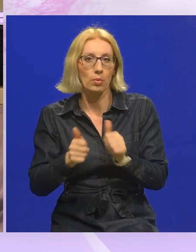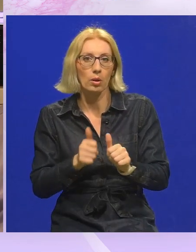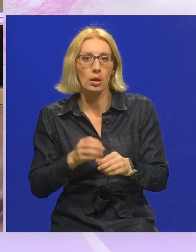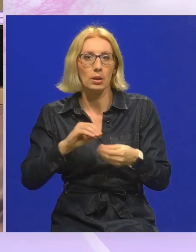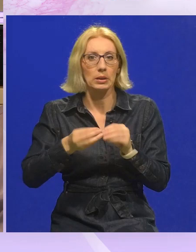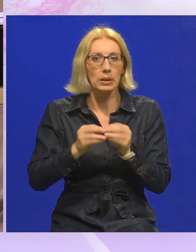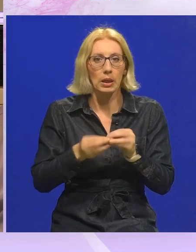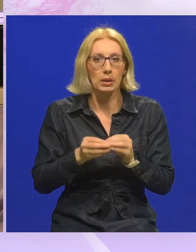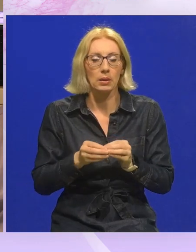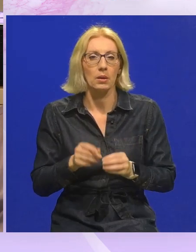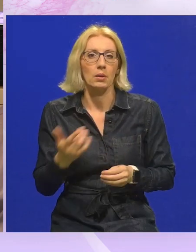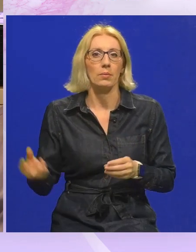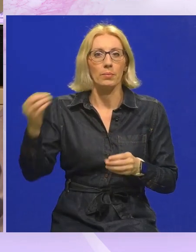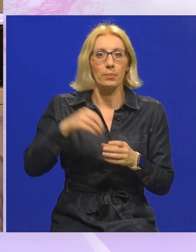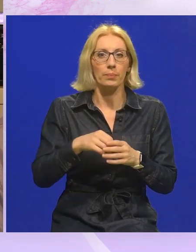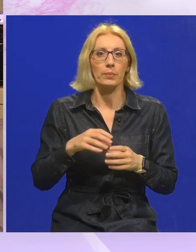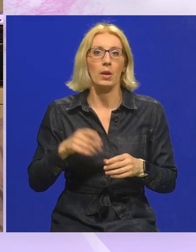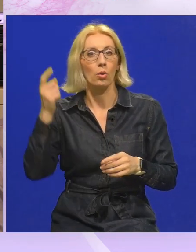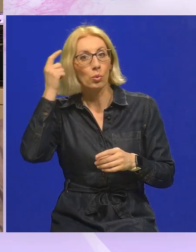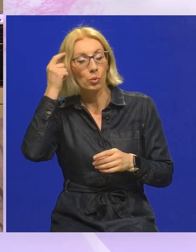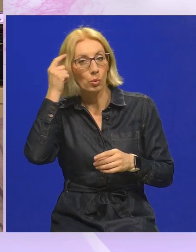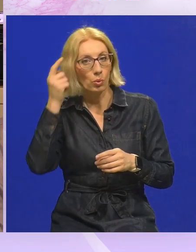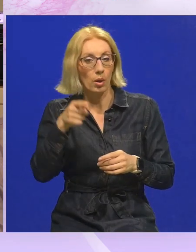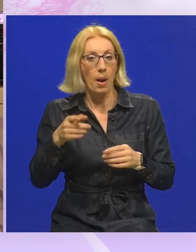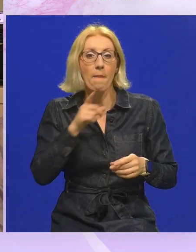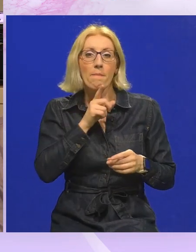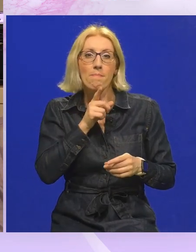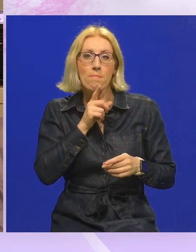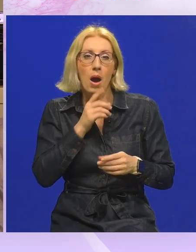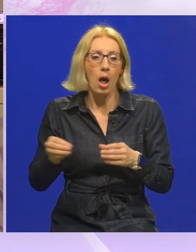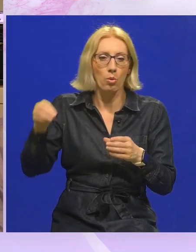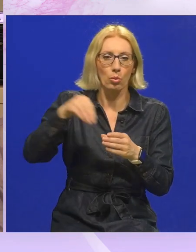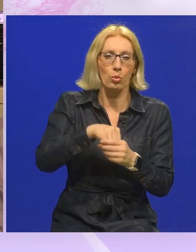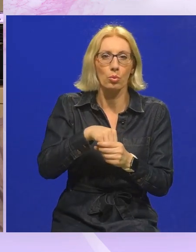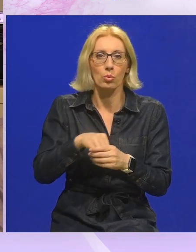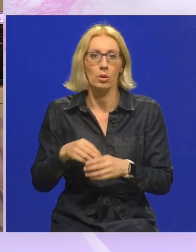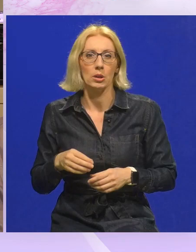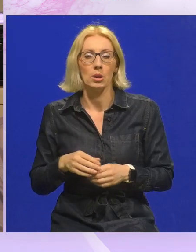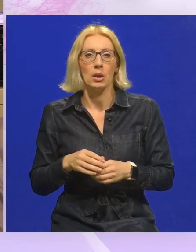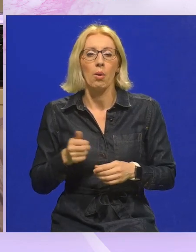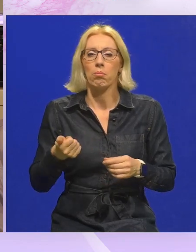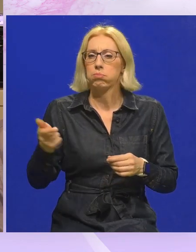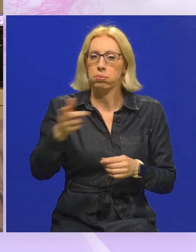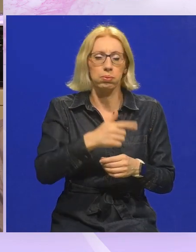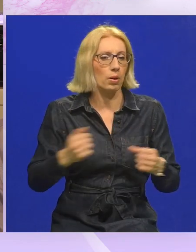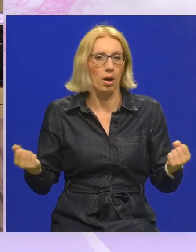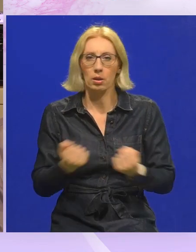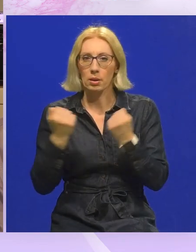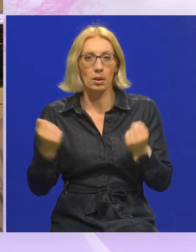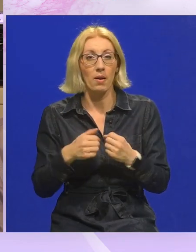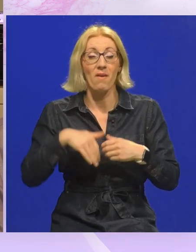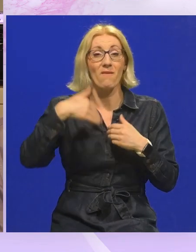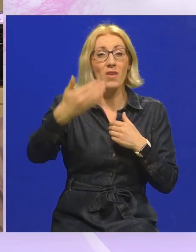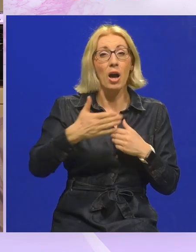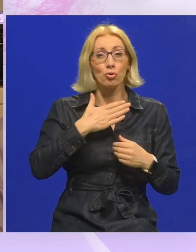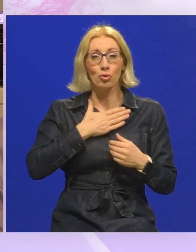sa radionicama koje su iz područja kulture, dakle vrlo, vrlo malo su uključeni u bilo kakve aktivnosti izvan